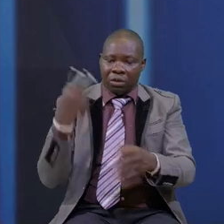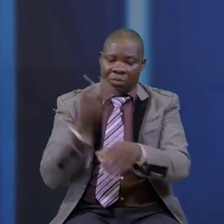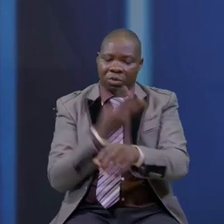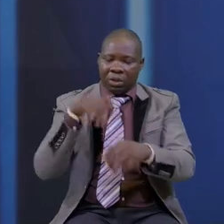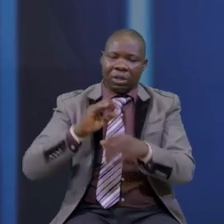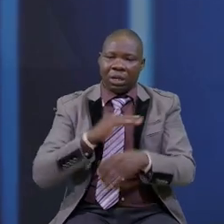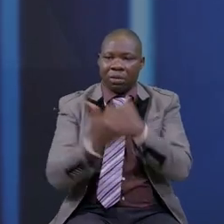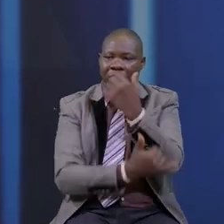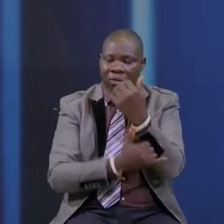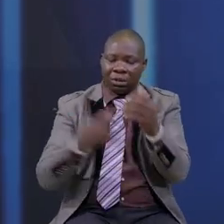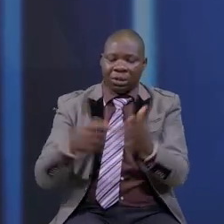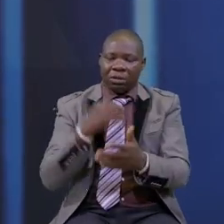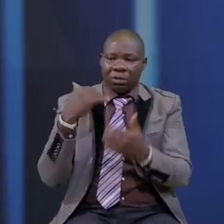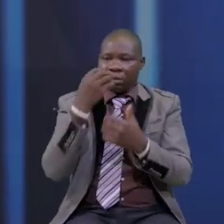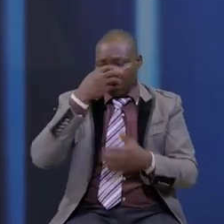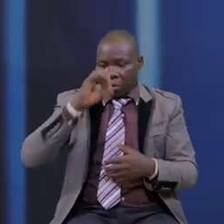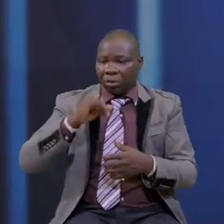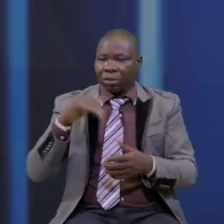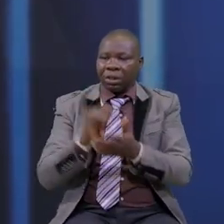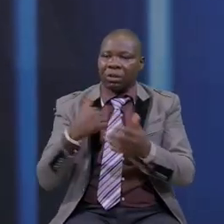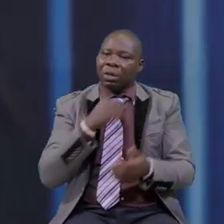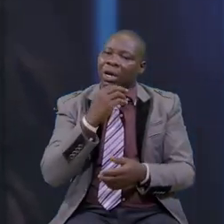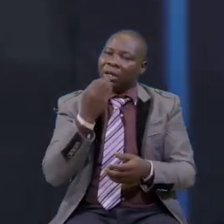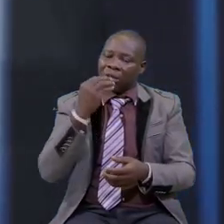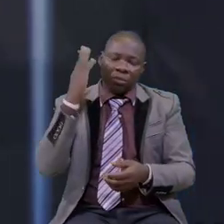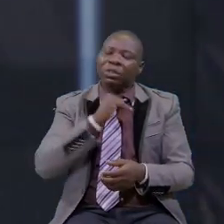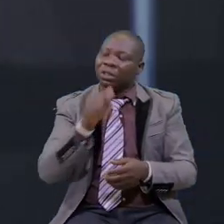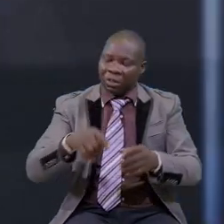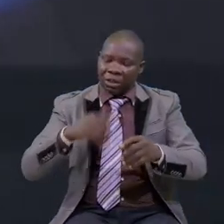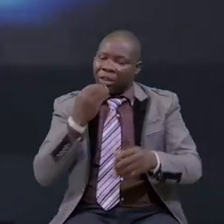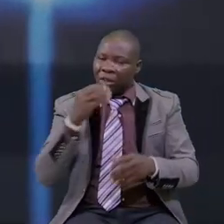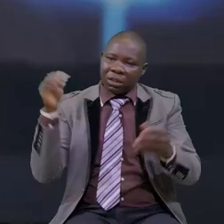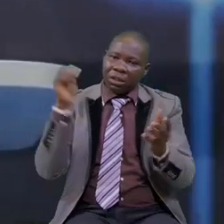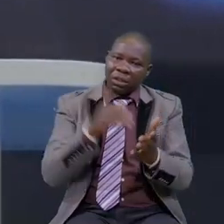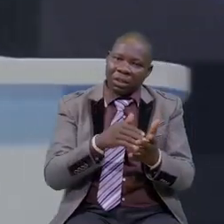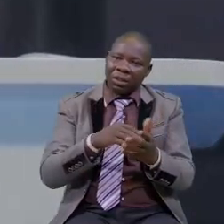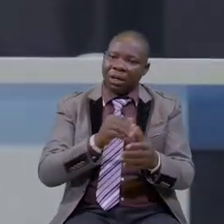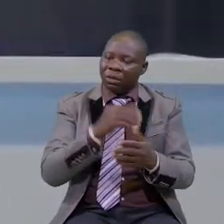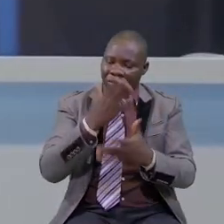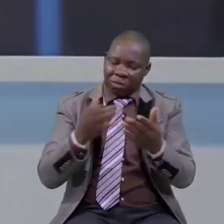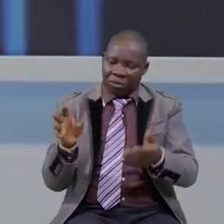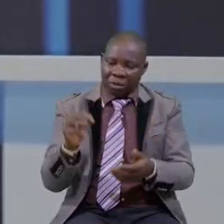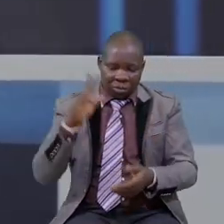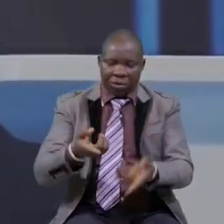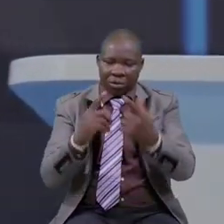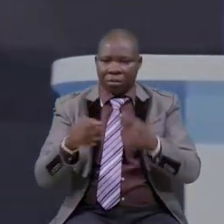que nous mangeons, ne va. Alors, ce qu'ils mangent, ils viennent vers toi avec ça et disent,